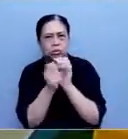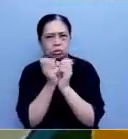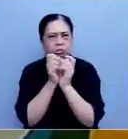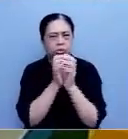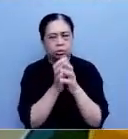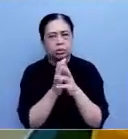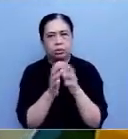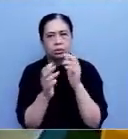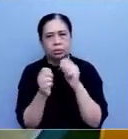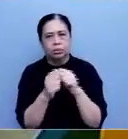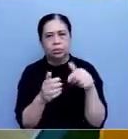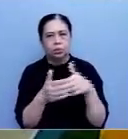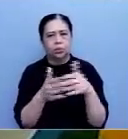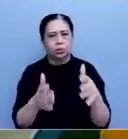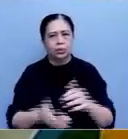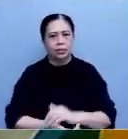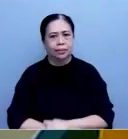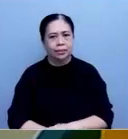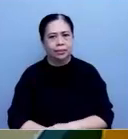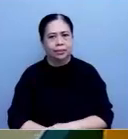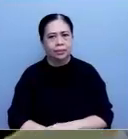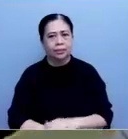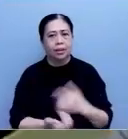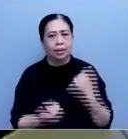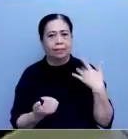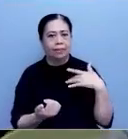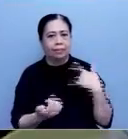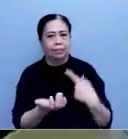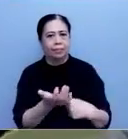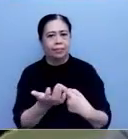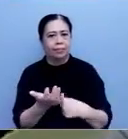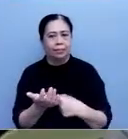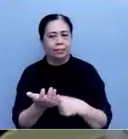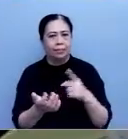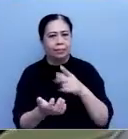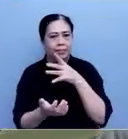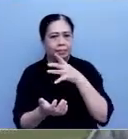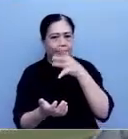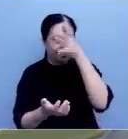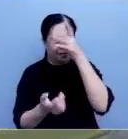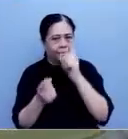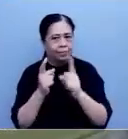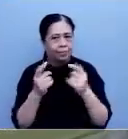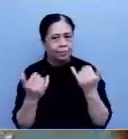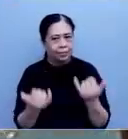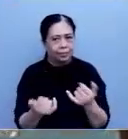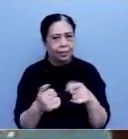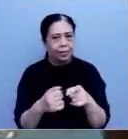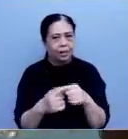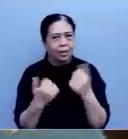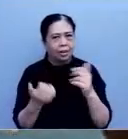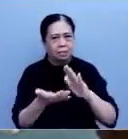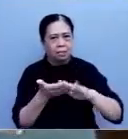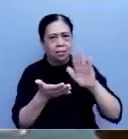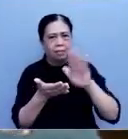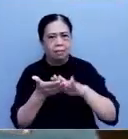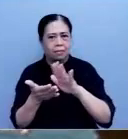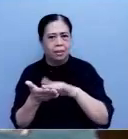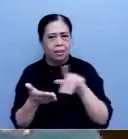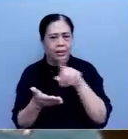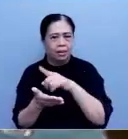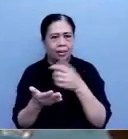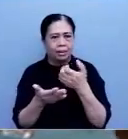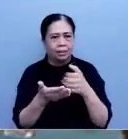eskwelahan ang mga estudyante. May diskarte rin ng isang magulang na nakuusap natin ngayong nagmamahalan ang presyo ng